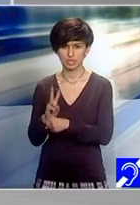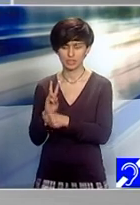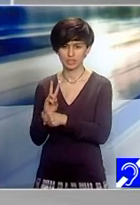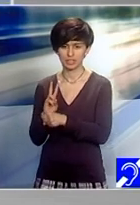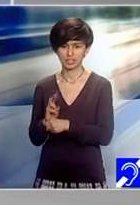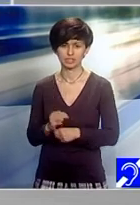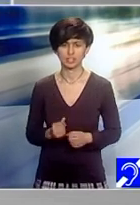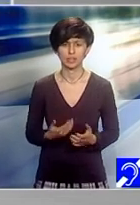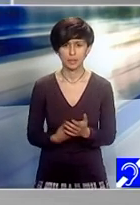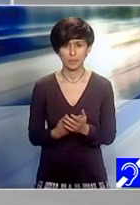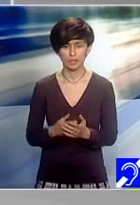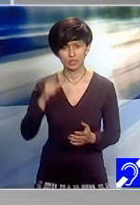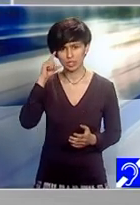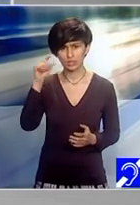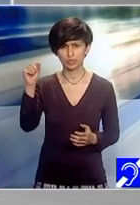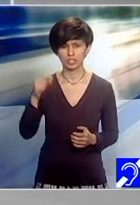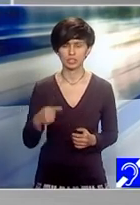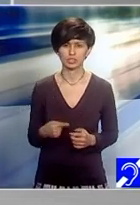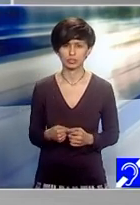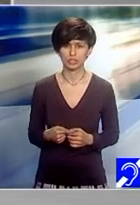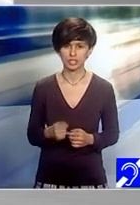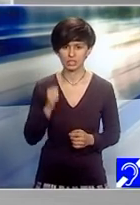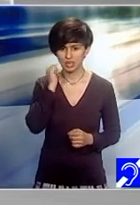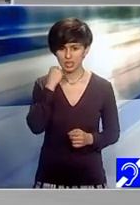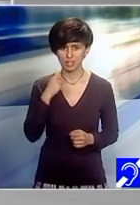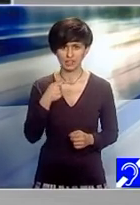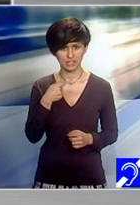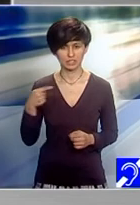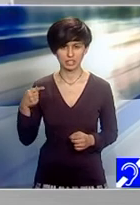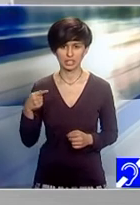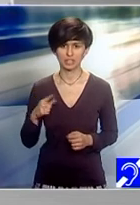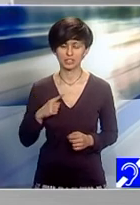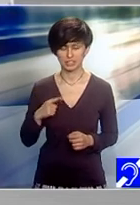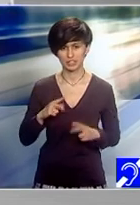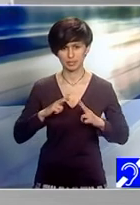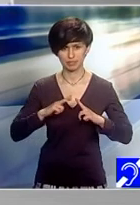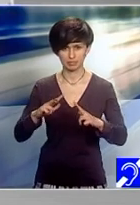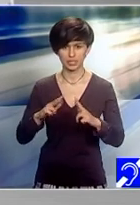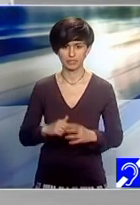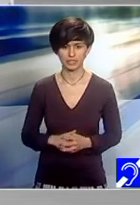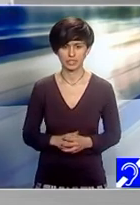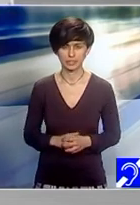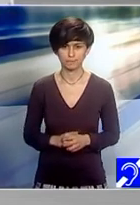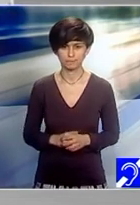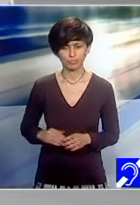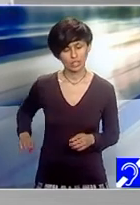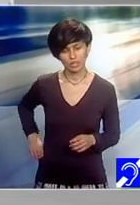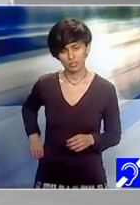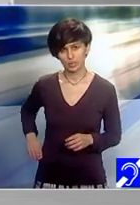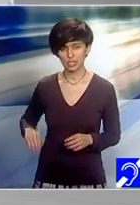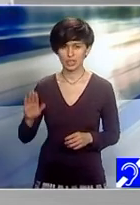scapi, pentru că un rezultat fals negativ e foarte periculos, un fals certificat de sănătate. După care la femeile care